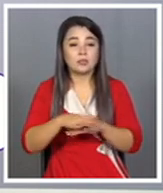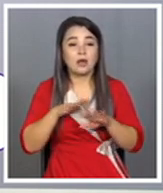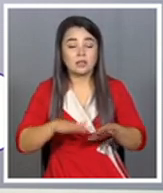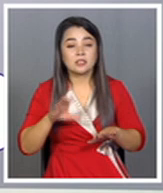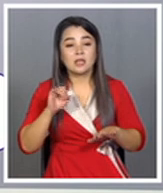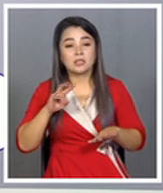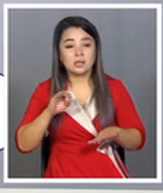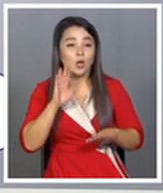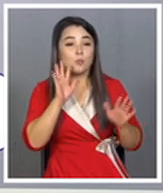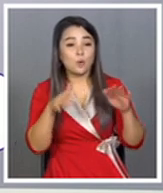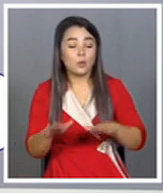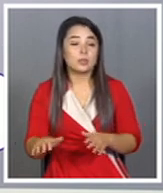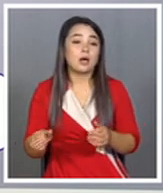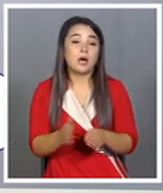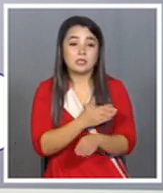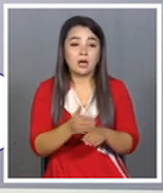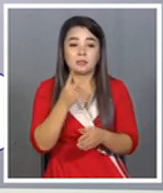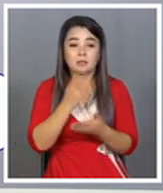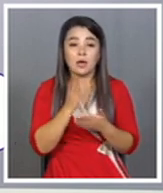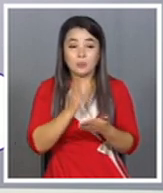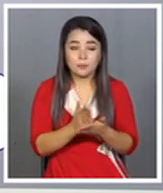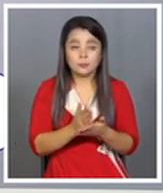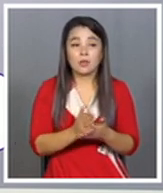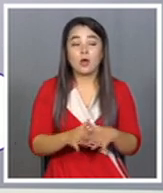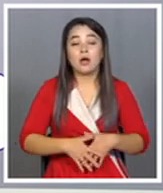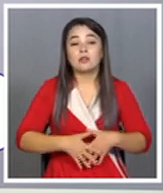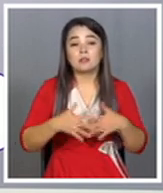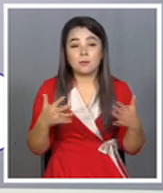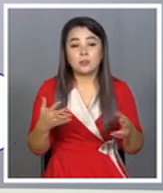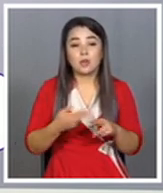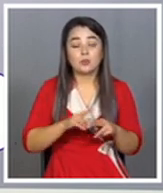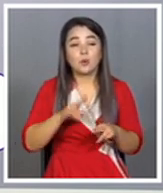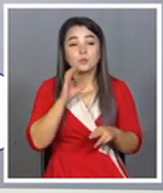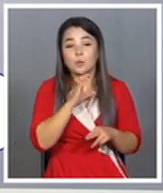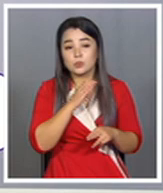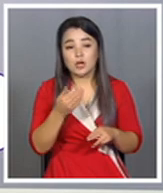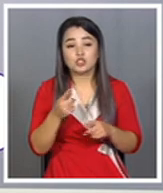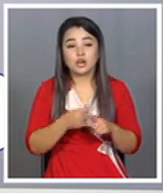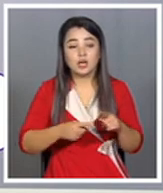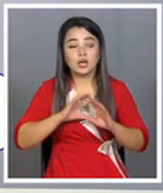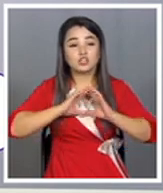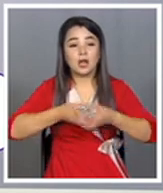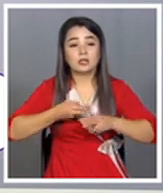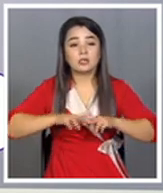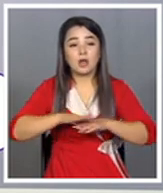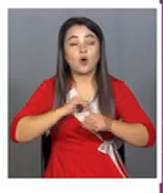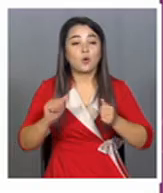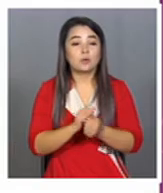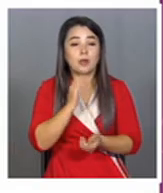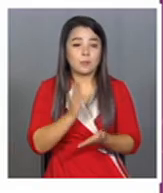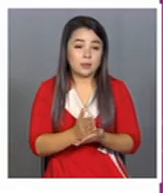арқылы бөлінген алып солтүстік жартышардағы құрлық болып саналады.